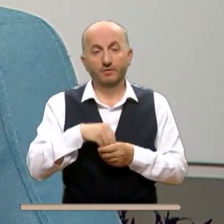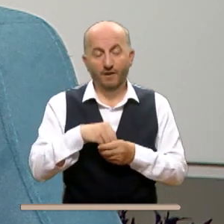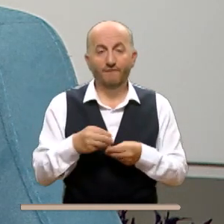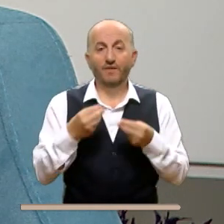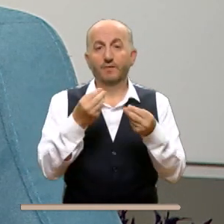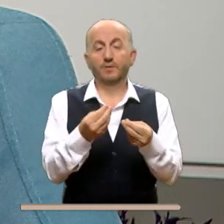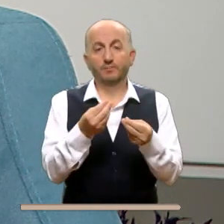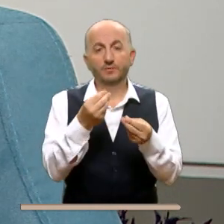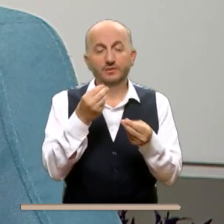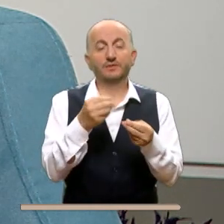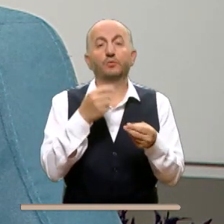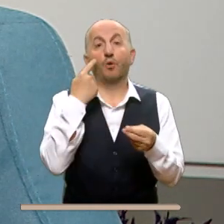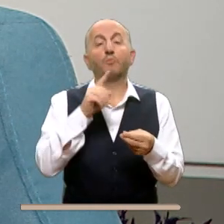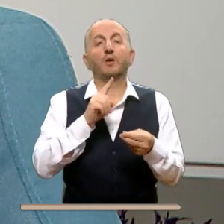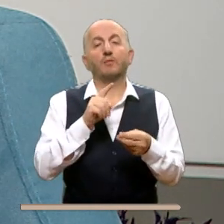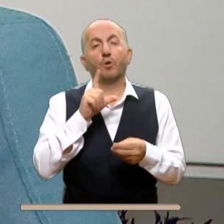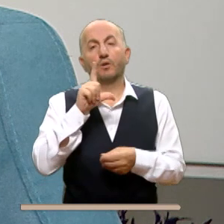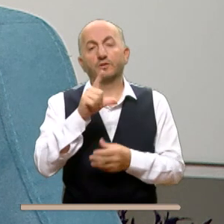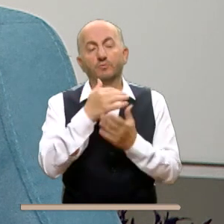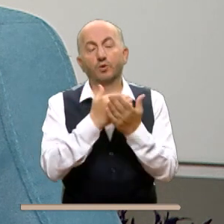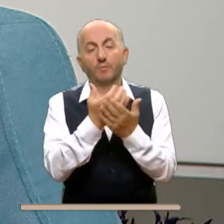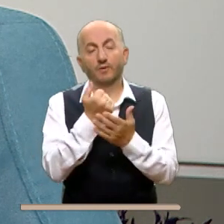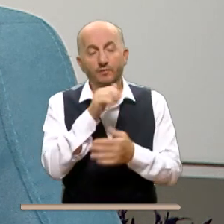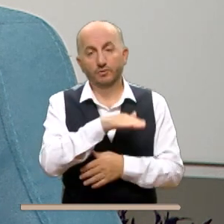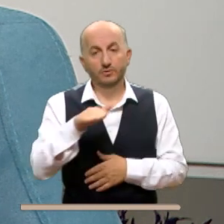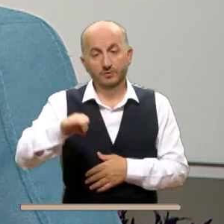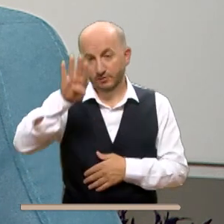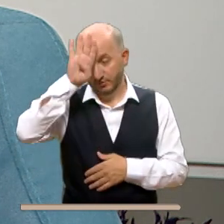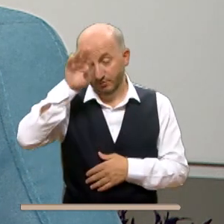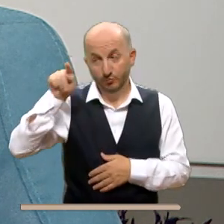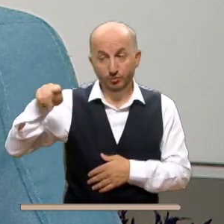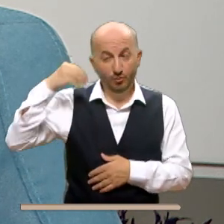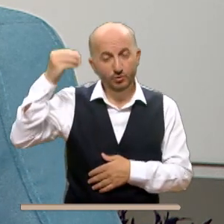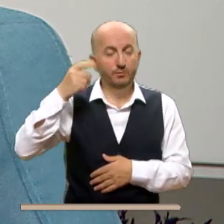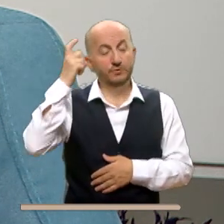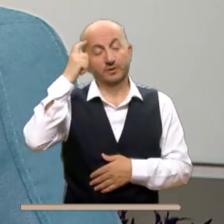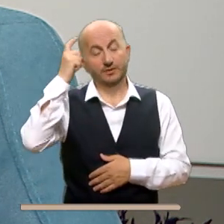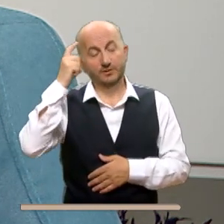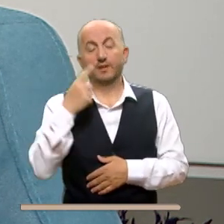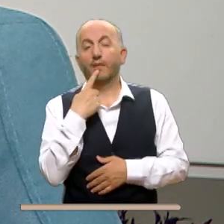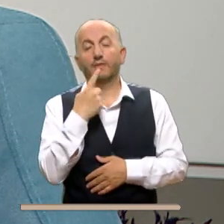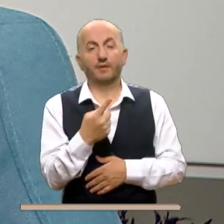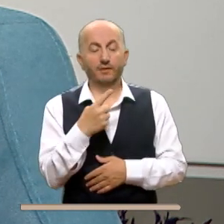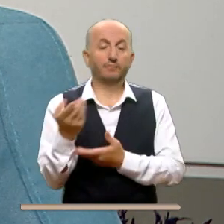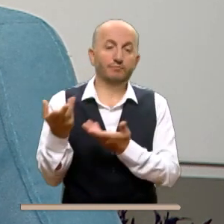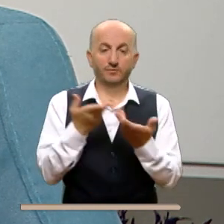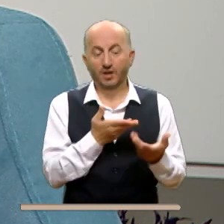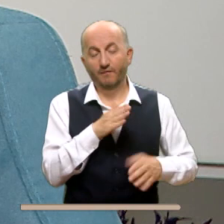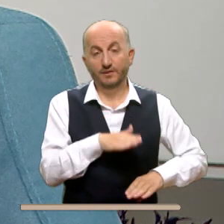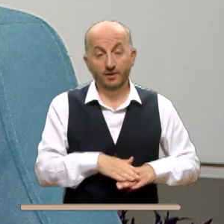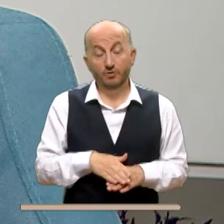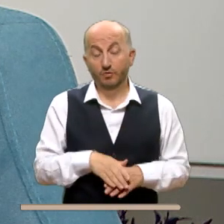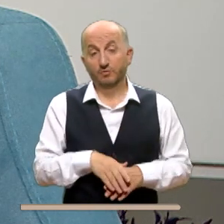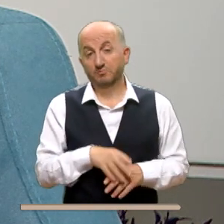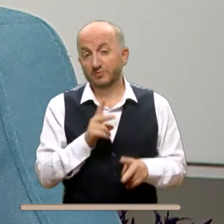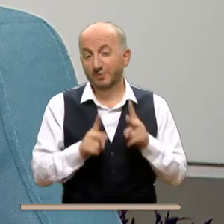görmeyip bu lisans programını alan öğrencilerimiz İstanbul'daki şu hocamızı da tanısın diyerek davet ediyoruz doğrusu.